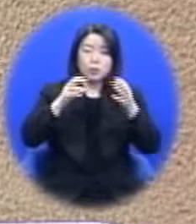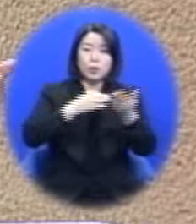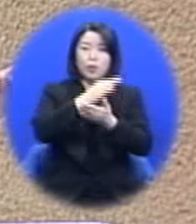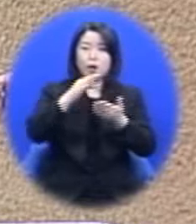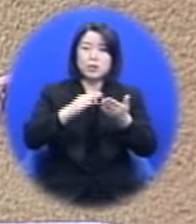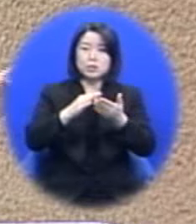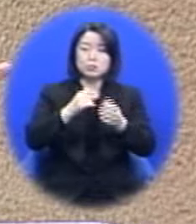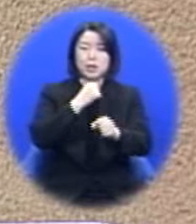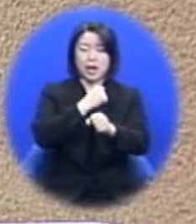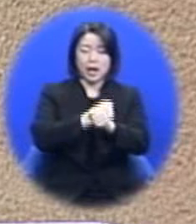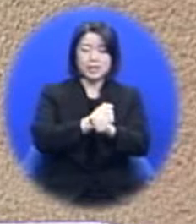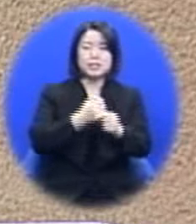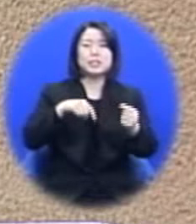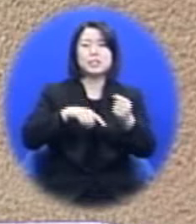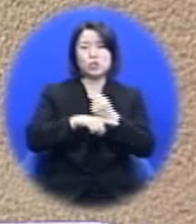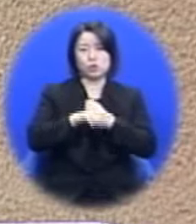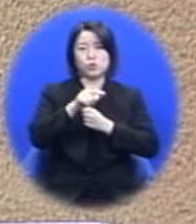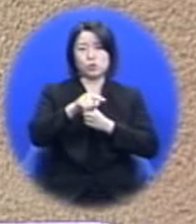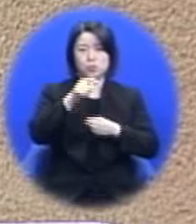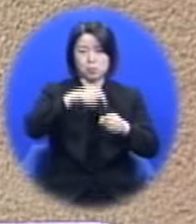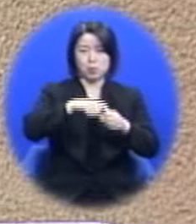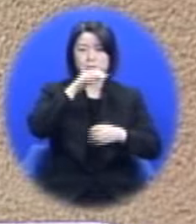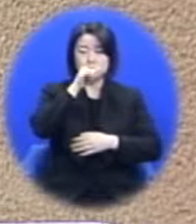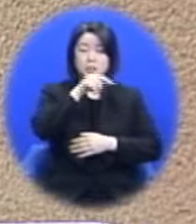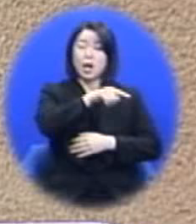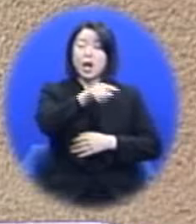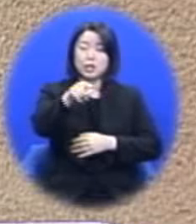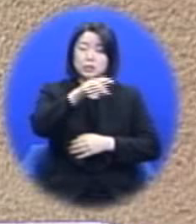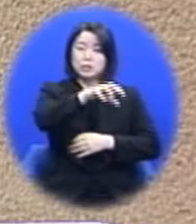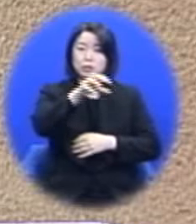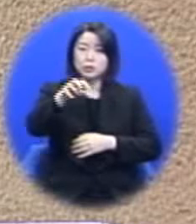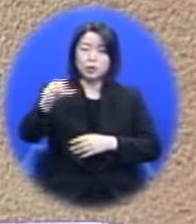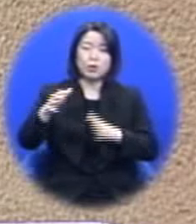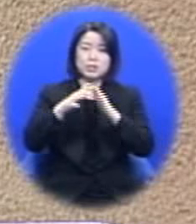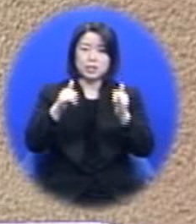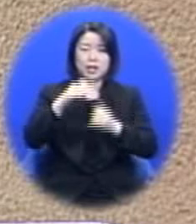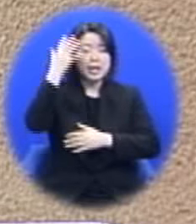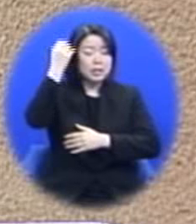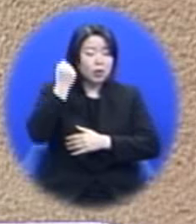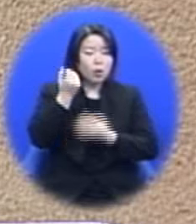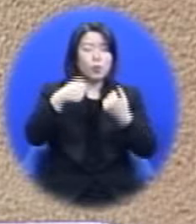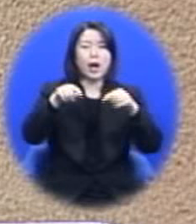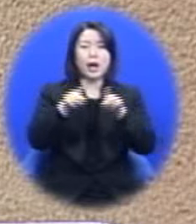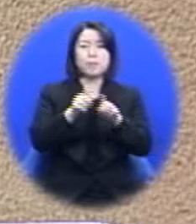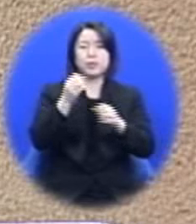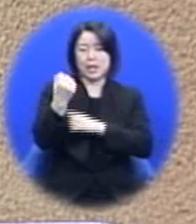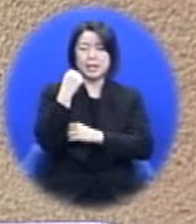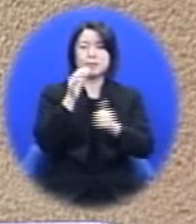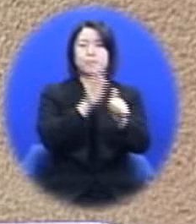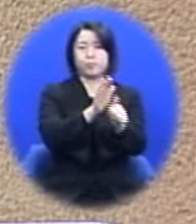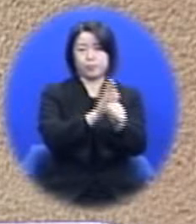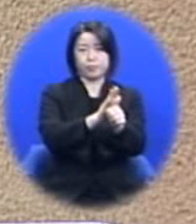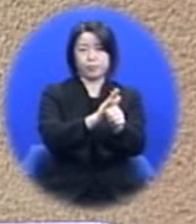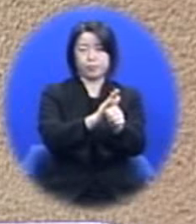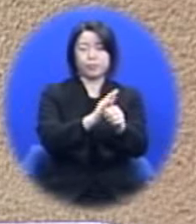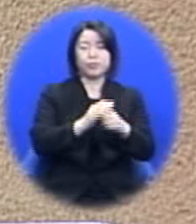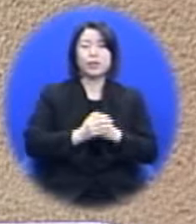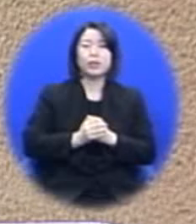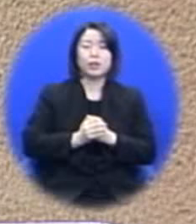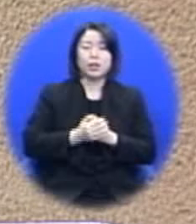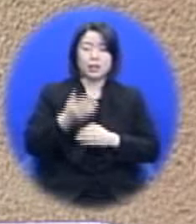그 까닭이에요. 그분들을 기억하고 우리가 같이 힘이 되자는 거죠. 그런데 여러분,